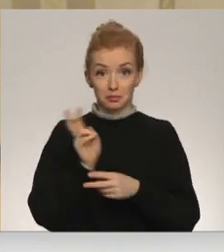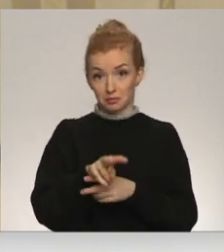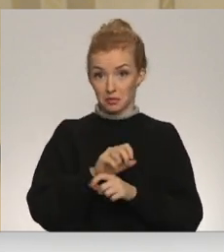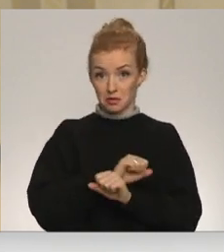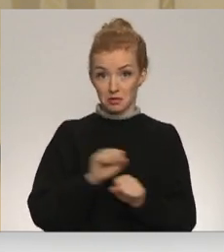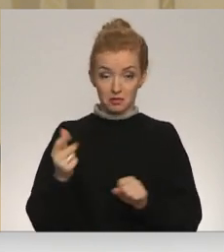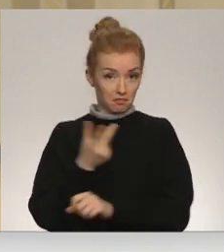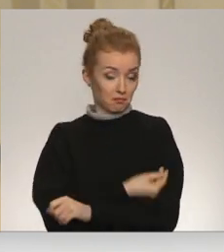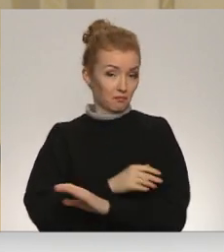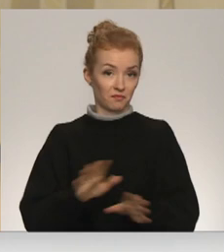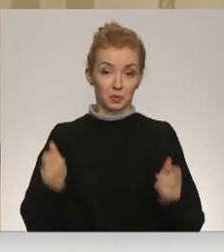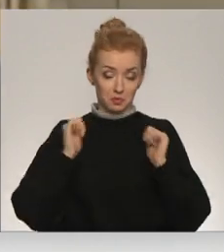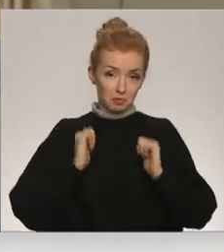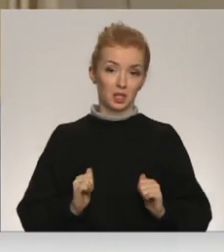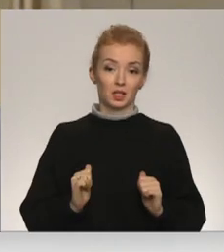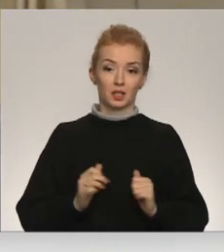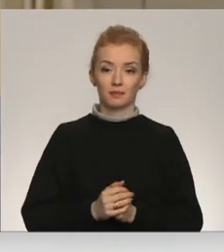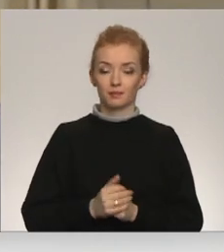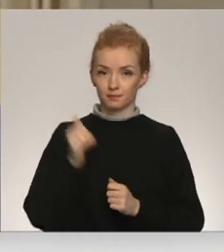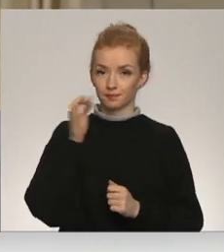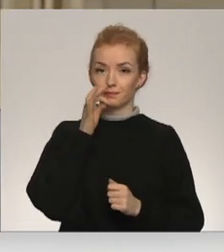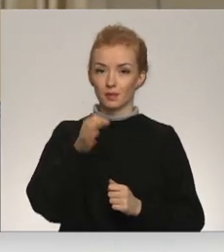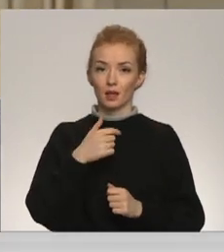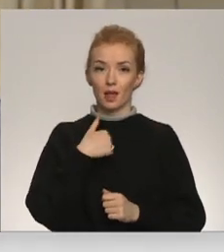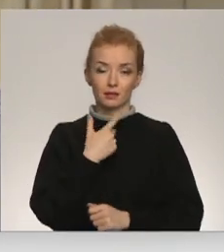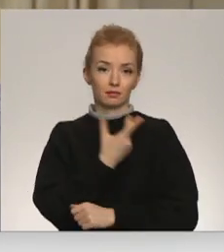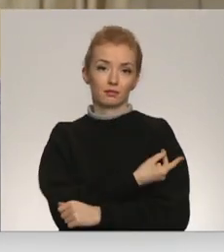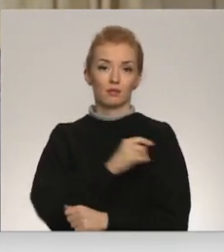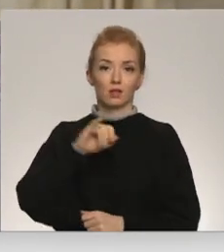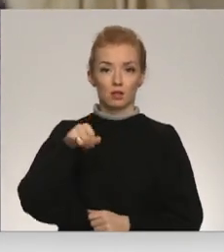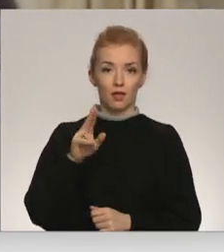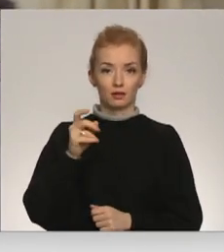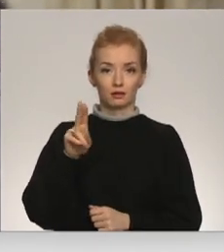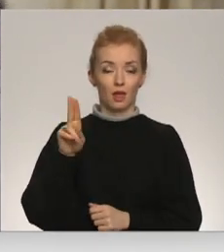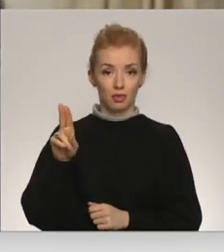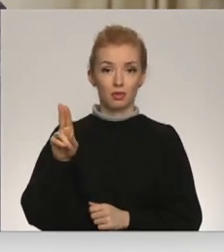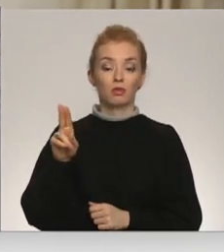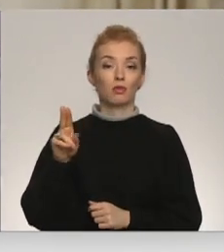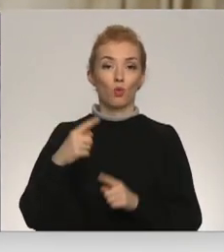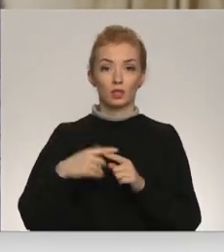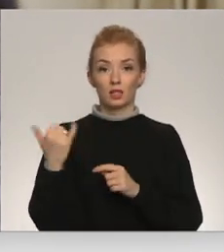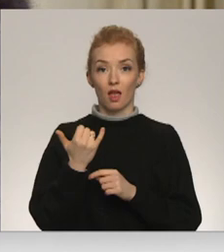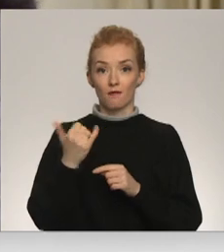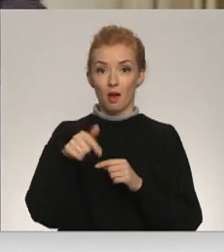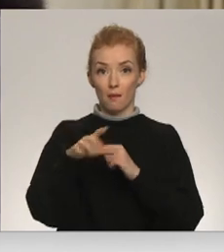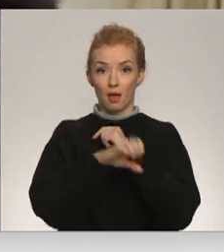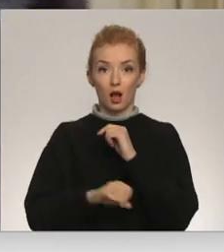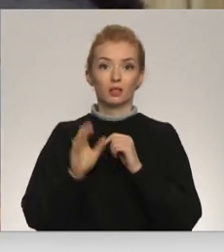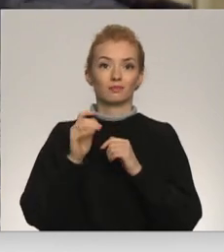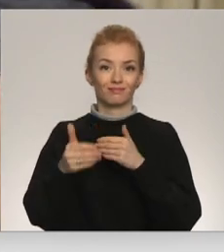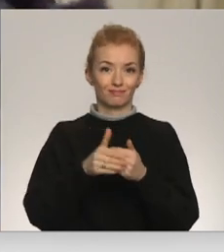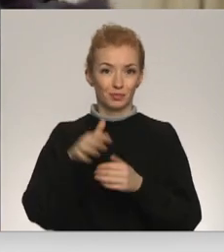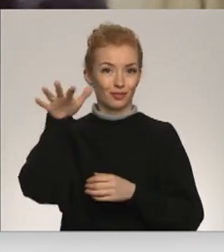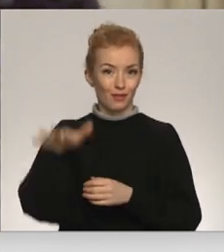visu mierīgi. Es vakcinējos ar Johnsonu, man tagad janvāra beigās būs 5 mēneši,